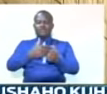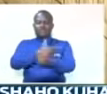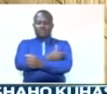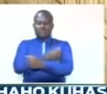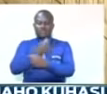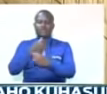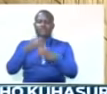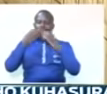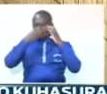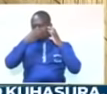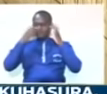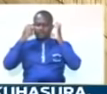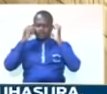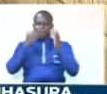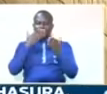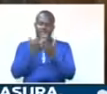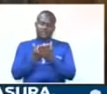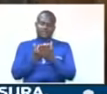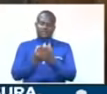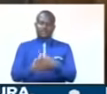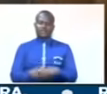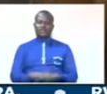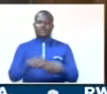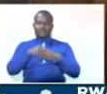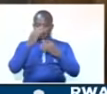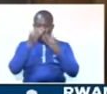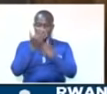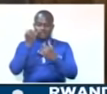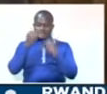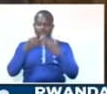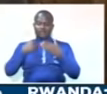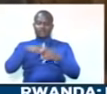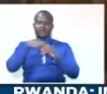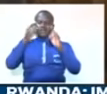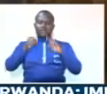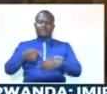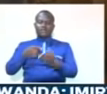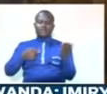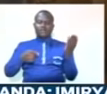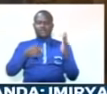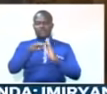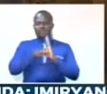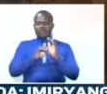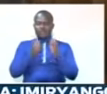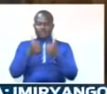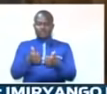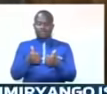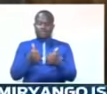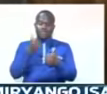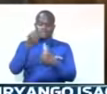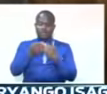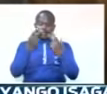tukambara agapfukamunwa neza tukanakaraba n'isabune mu gitondo iyo tugeze hano dushyira abantu kuri gahunda tukareba